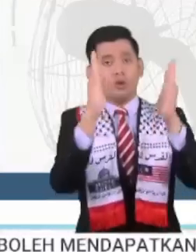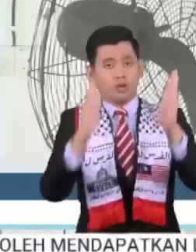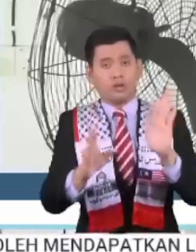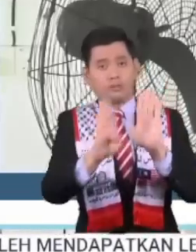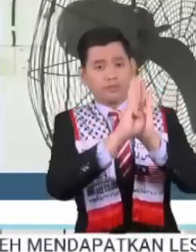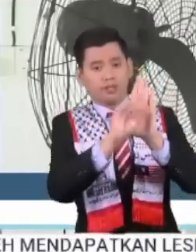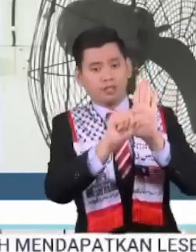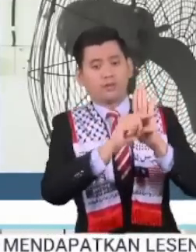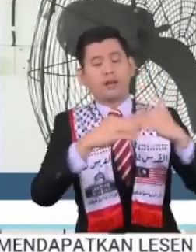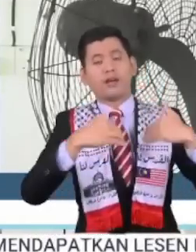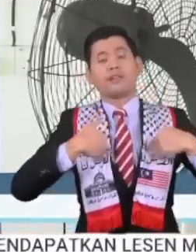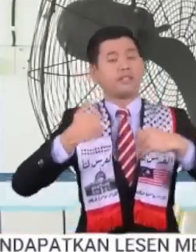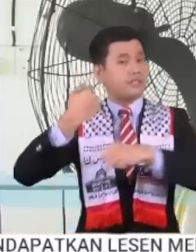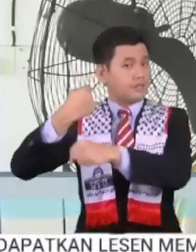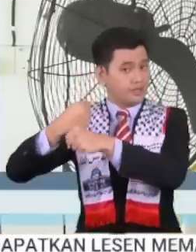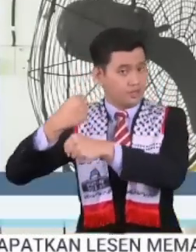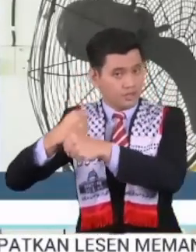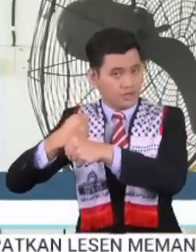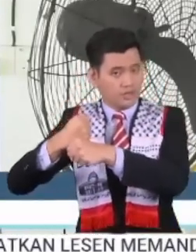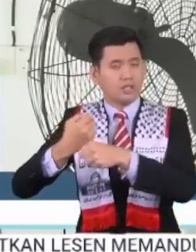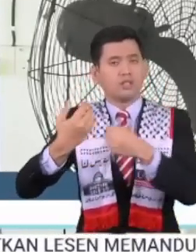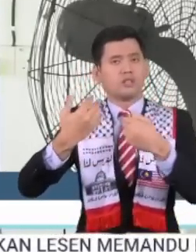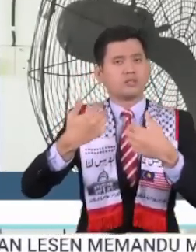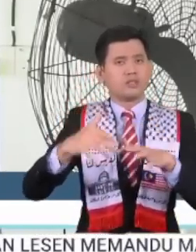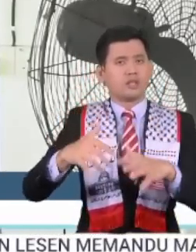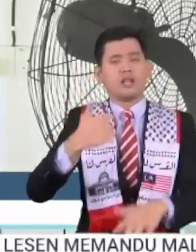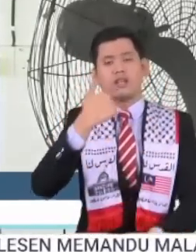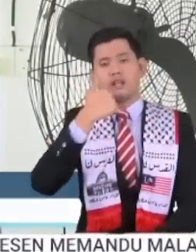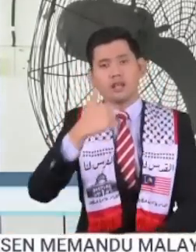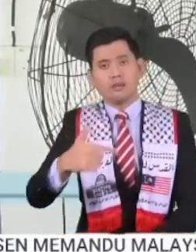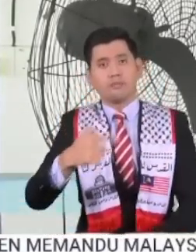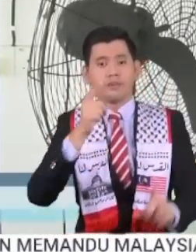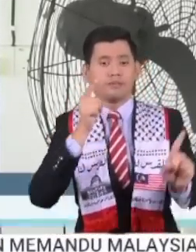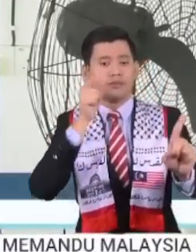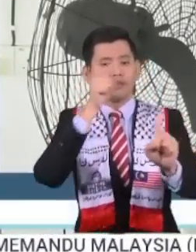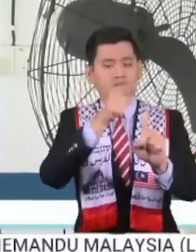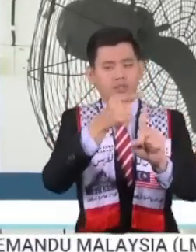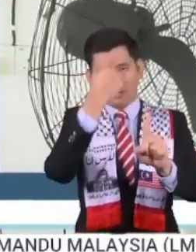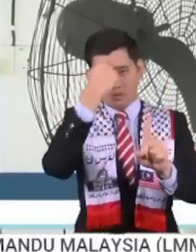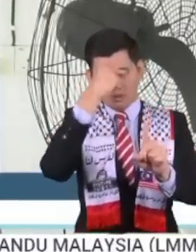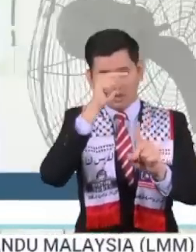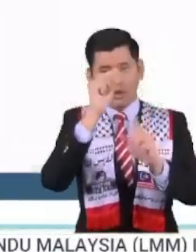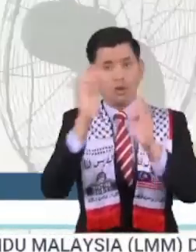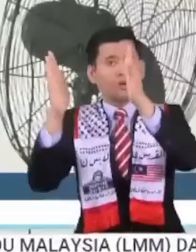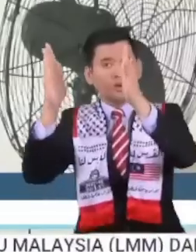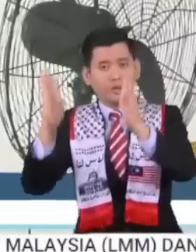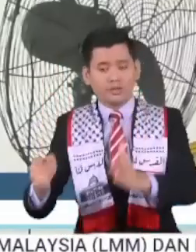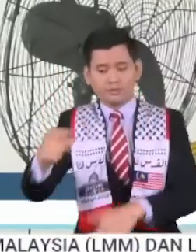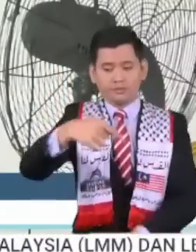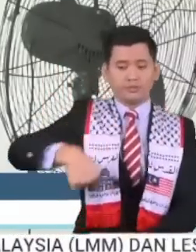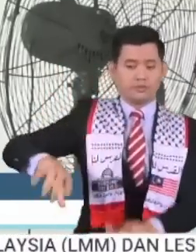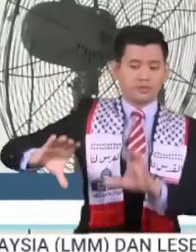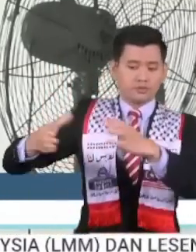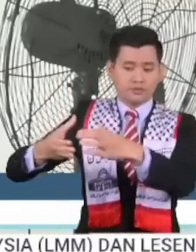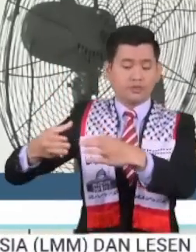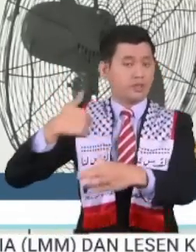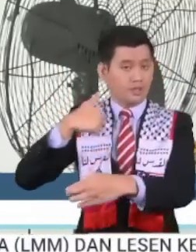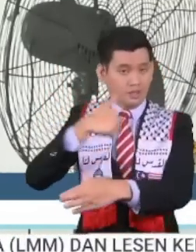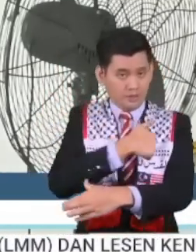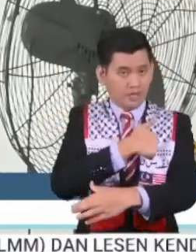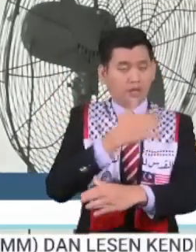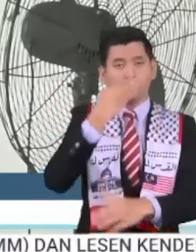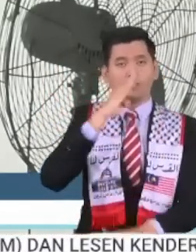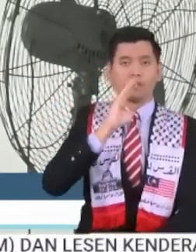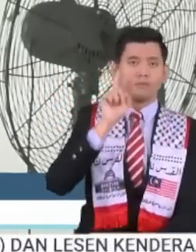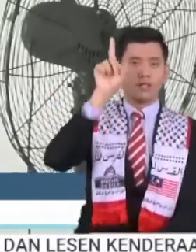kerja. Sebenarnya benda ni dah lama sebabnya diorang kena fokus pada golongan macam kami ni. Alhamdulillah atas doa